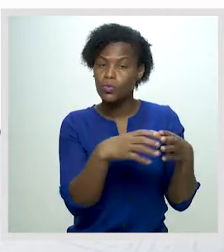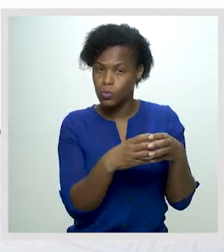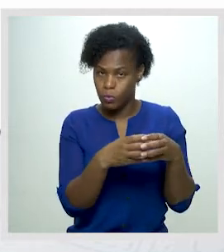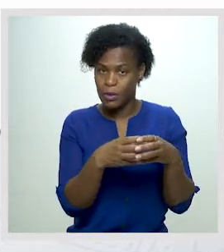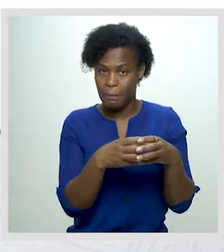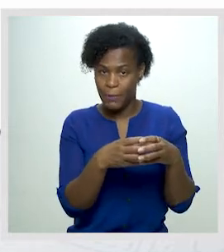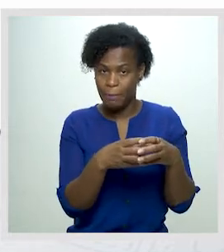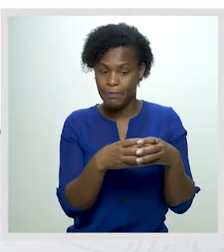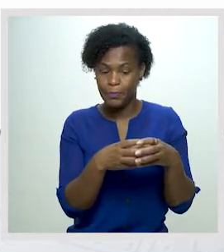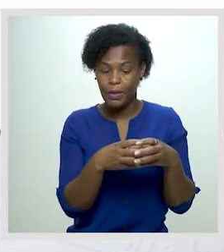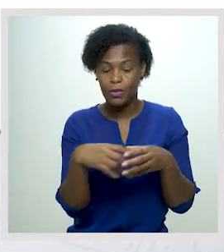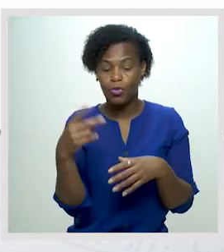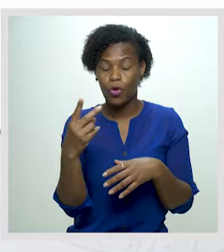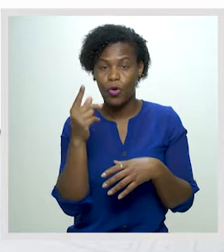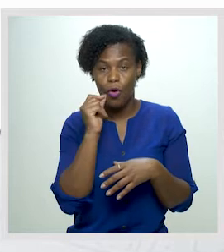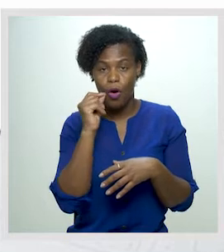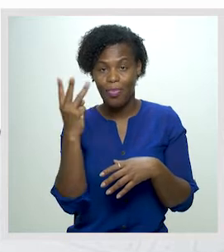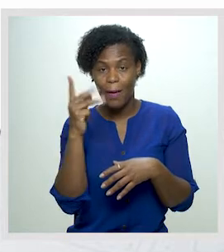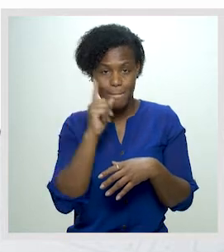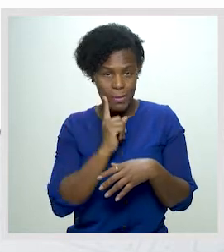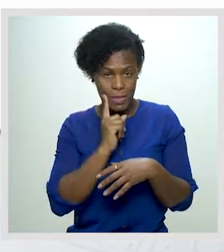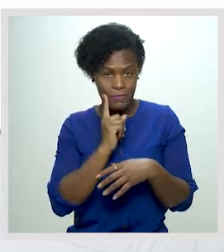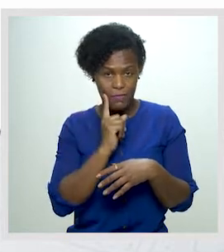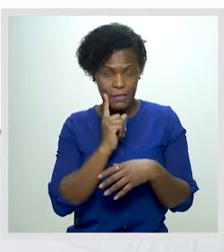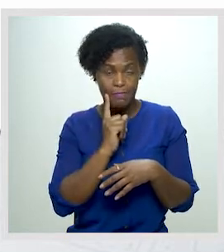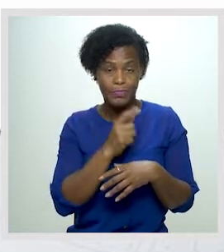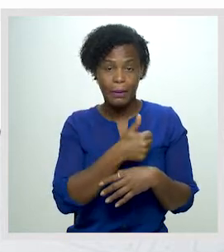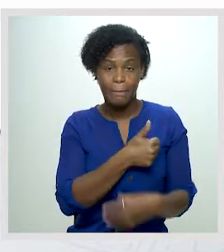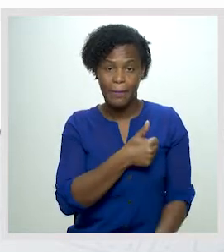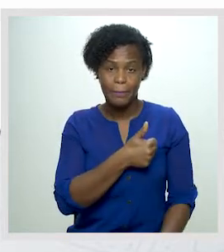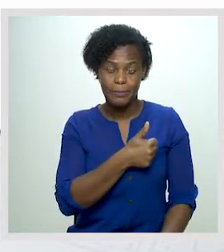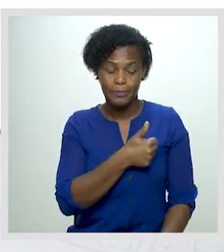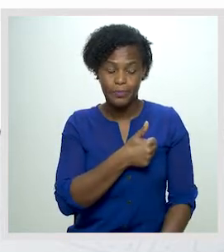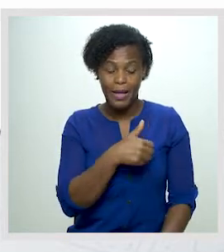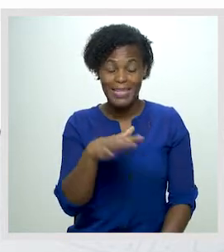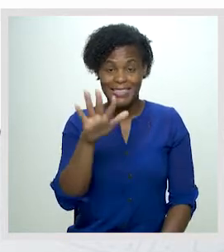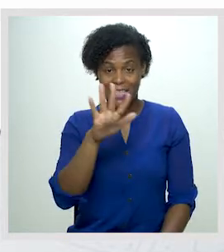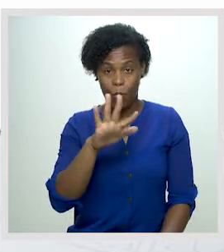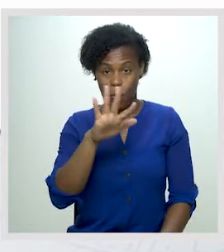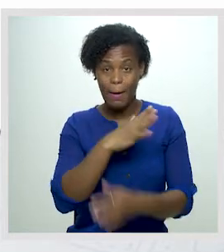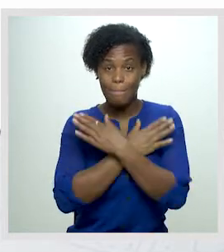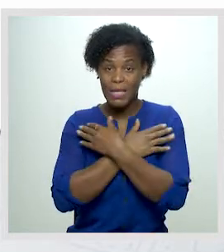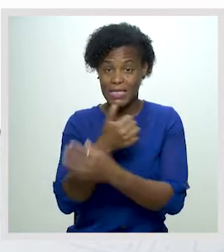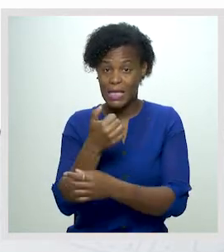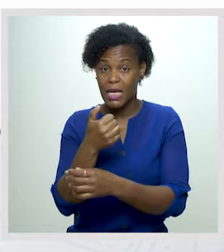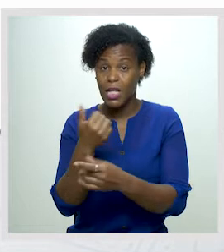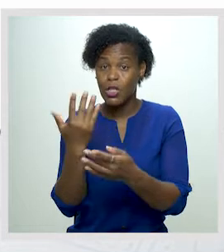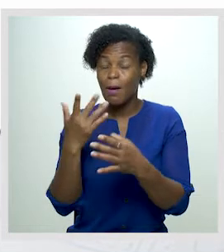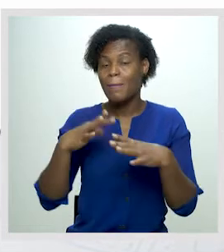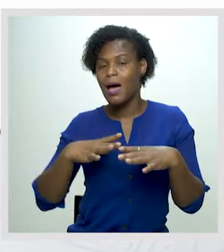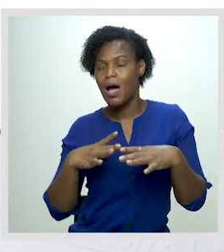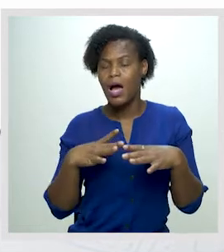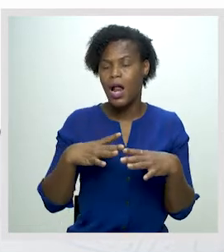équipe de 2 garçons et 3 filles. B. Les 5 copains s'embarquent